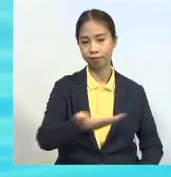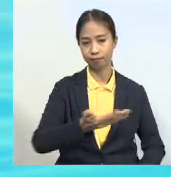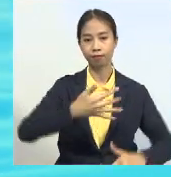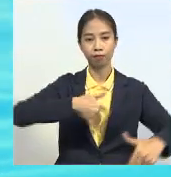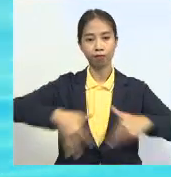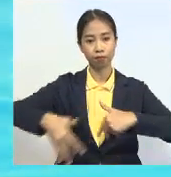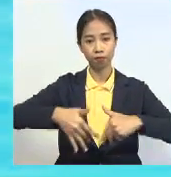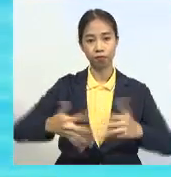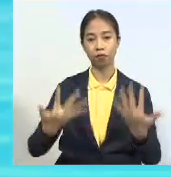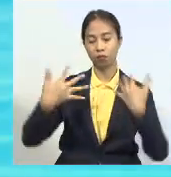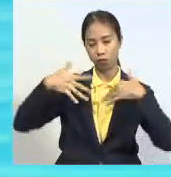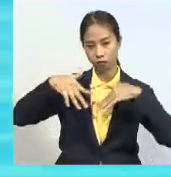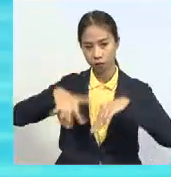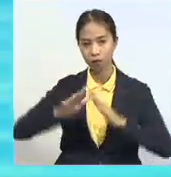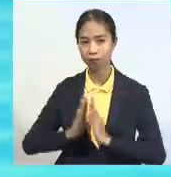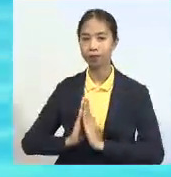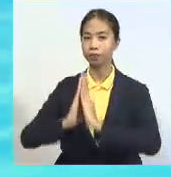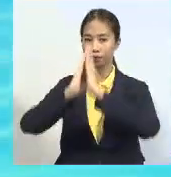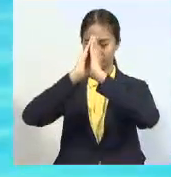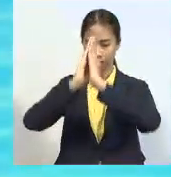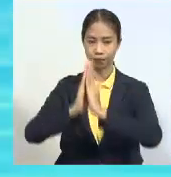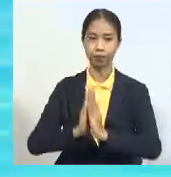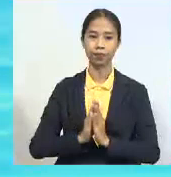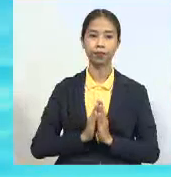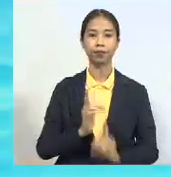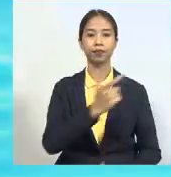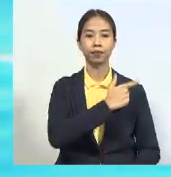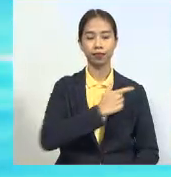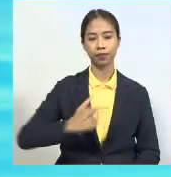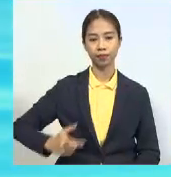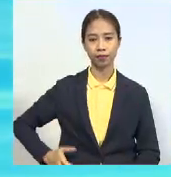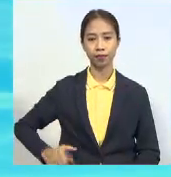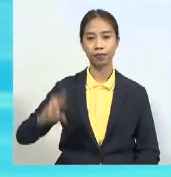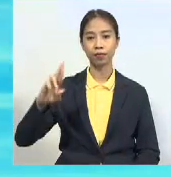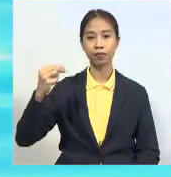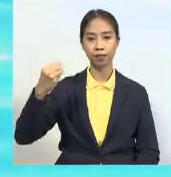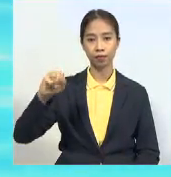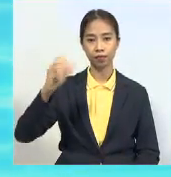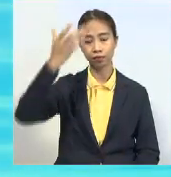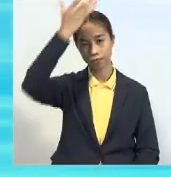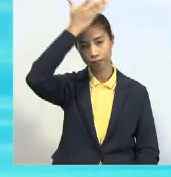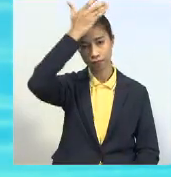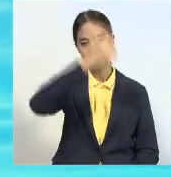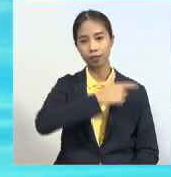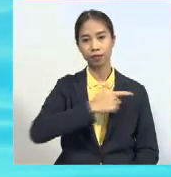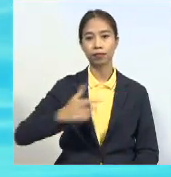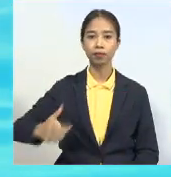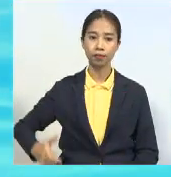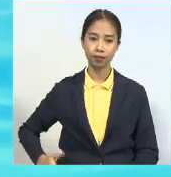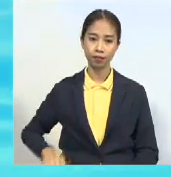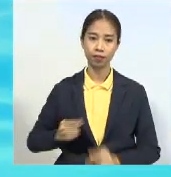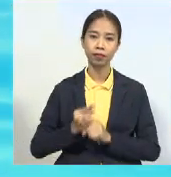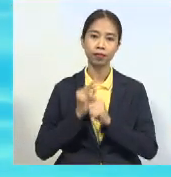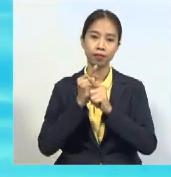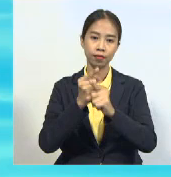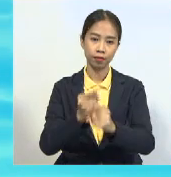ร่วมเฝ้าทูลละอองธุลีพระบาทพระบาทสมเด็จพระเจ้าอยู่หัวและสมเด็จพระนางเจ้าพระบรมราชินีตามเส้นทาง